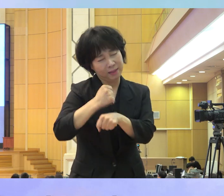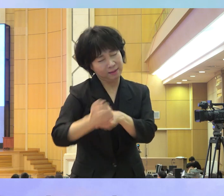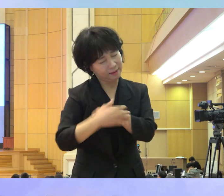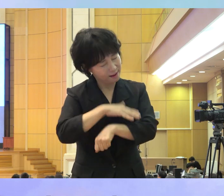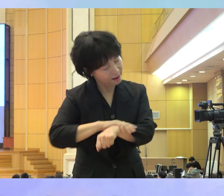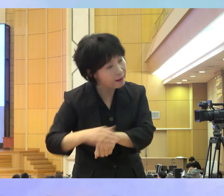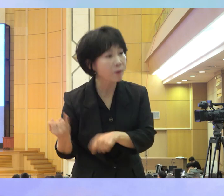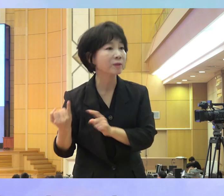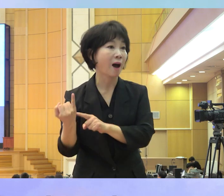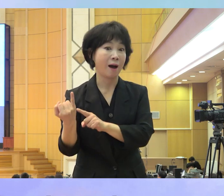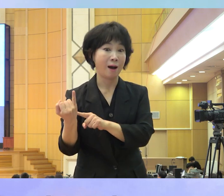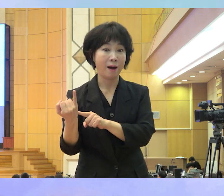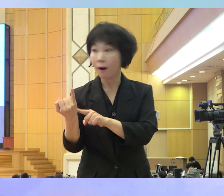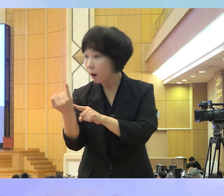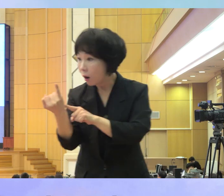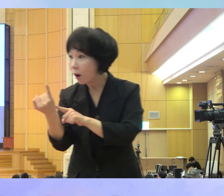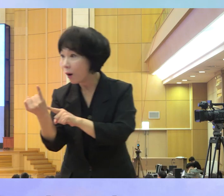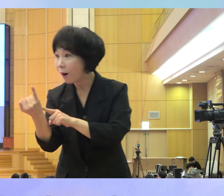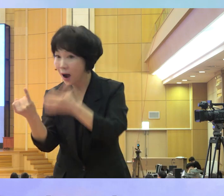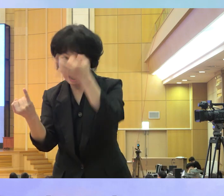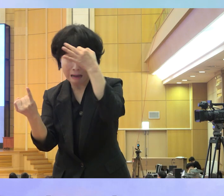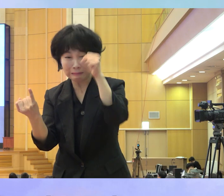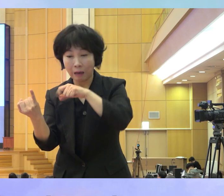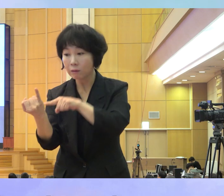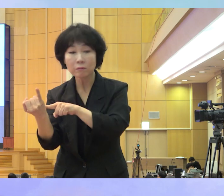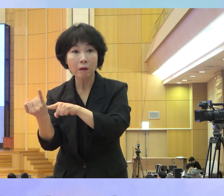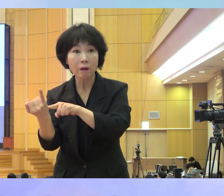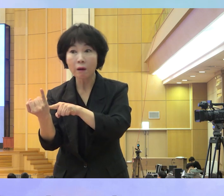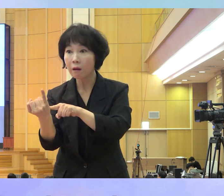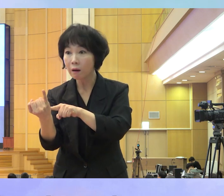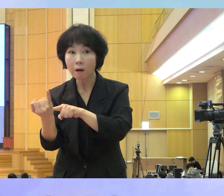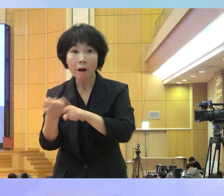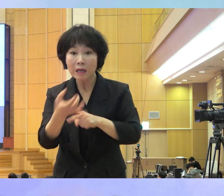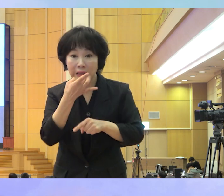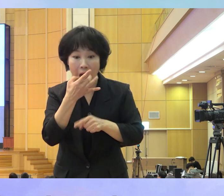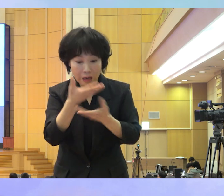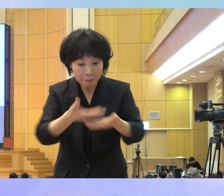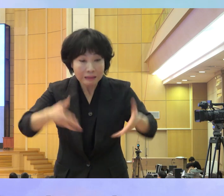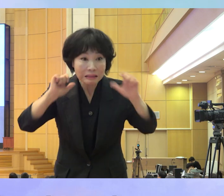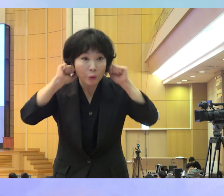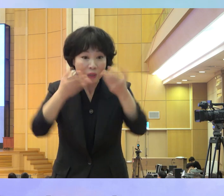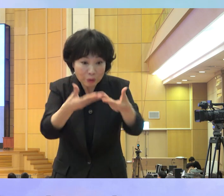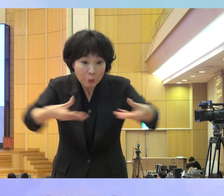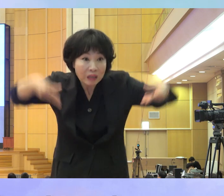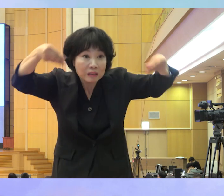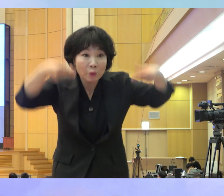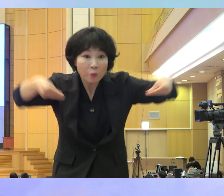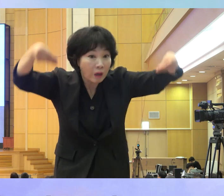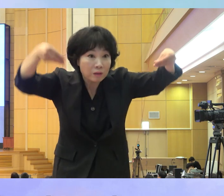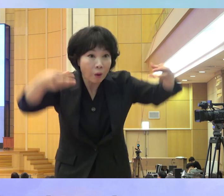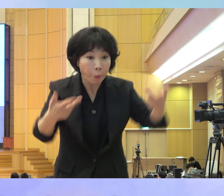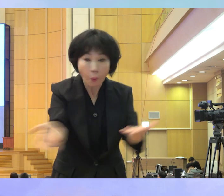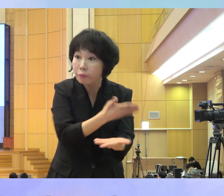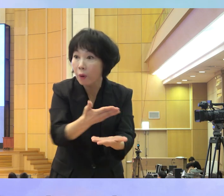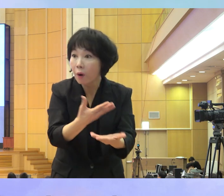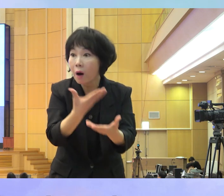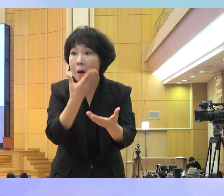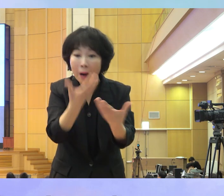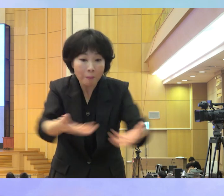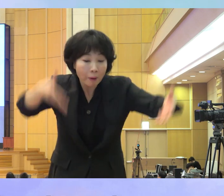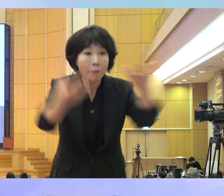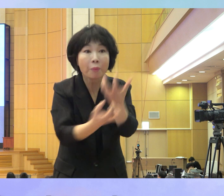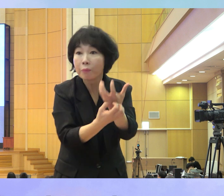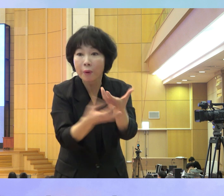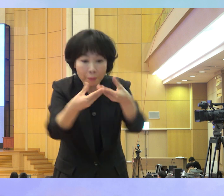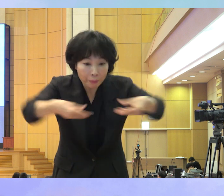얘기예요. 밥을 지을 수 있는 솥단지가 없어요. 그럼 손바닥에다가 밥을 하나?